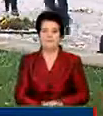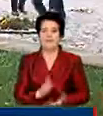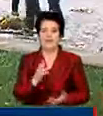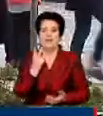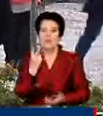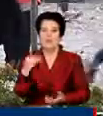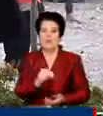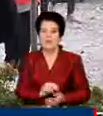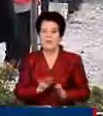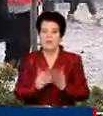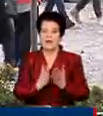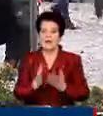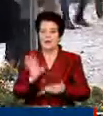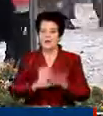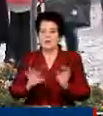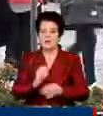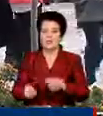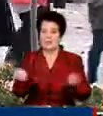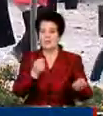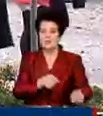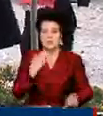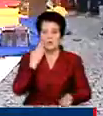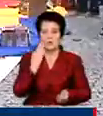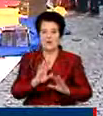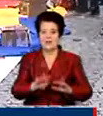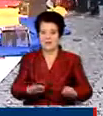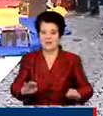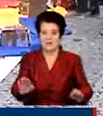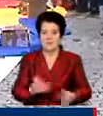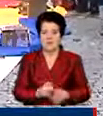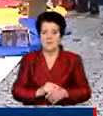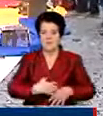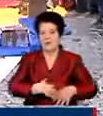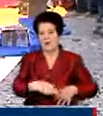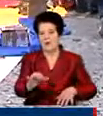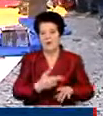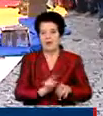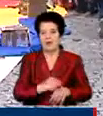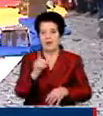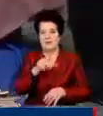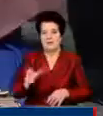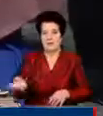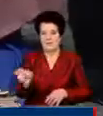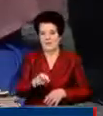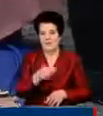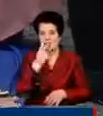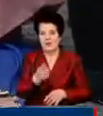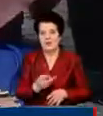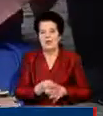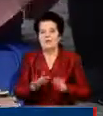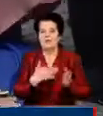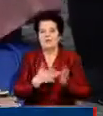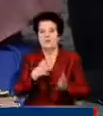Peste 2000 de cărți colectate și aduse din România au fost așezate pe un tricolor mare și oferite trecătorilor de pe aleea pietonală